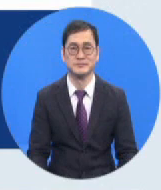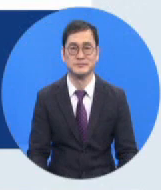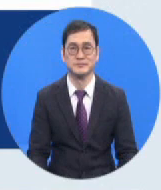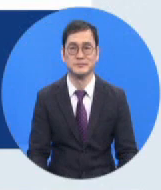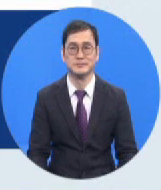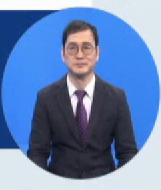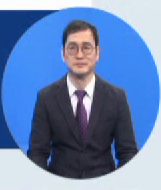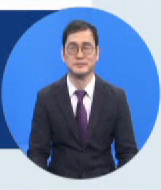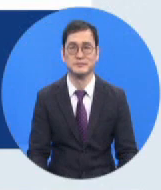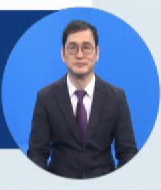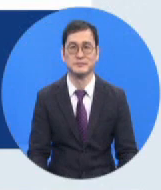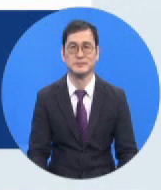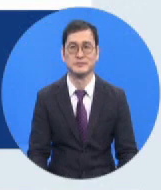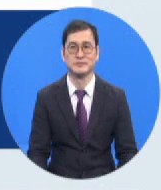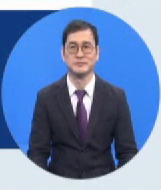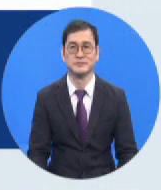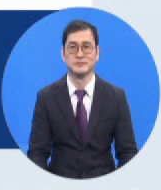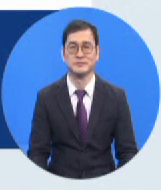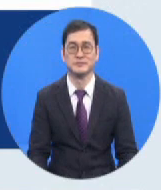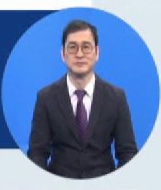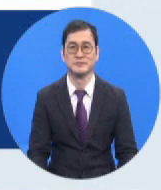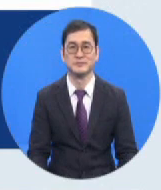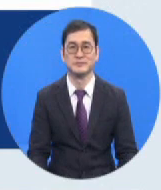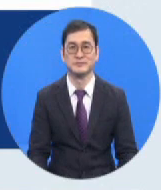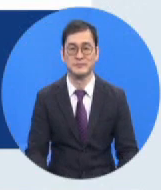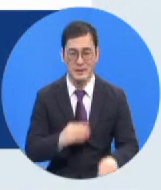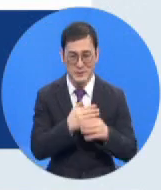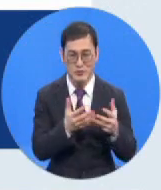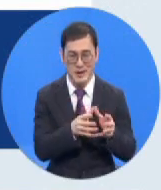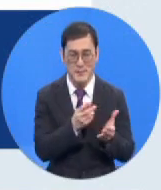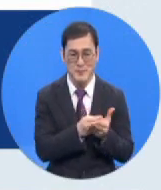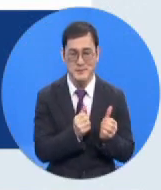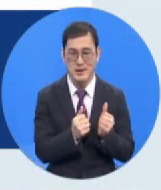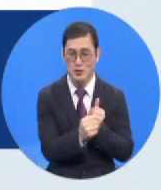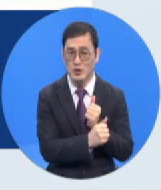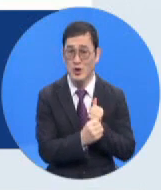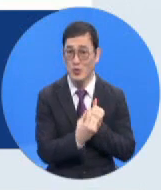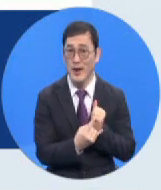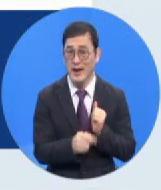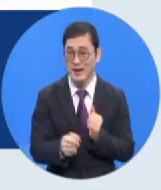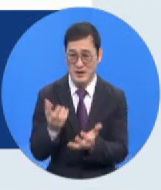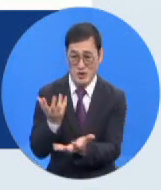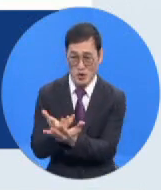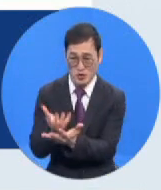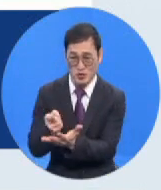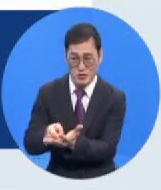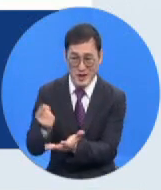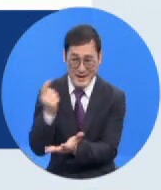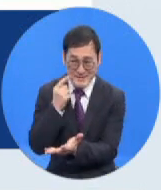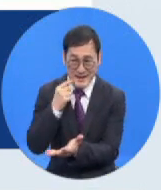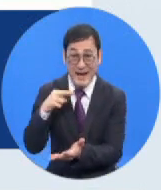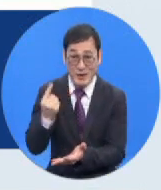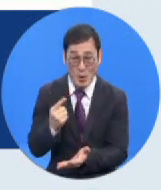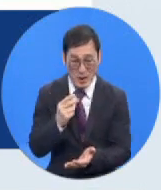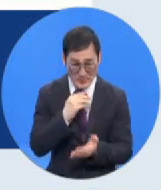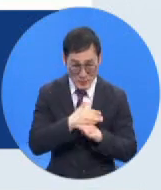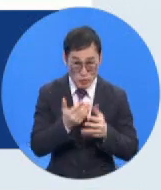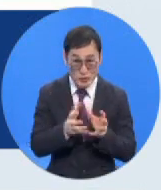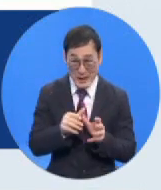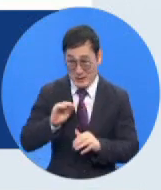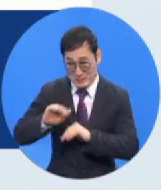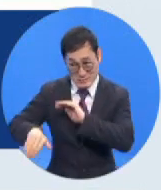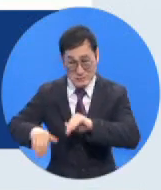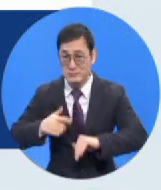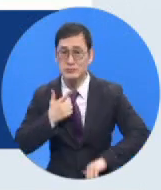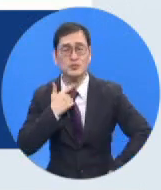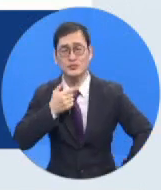민주당 법사위 소속 의원은 서류가 조작됐더라도 민주당이 시킨 건 아니지 않느냐. 불필요한 정쟁에 개입할 필요가 없다 이런